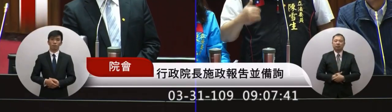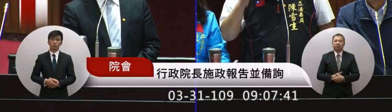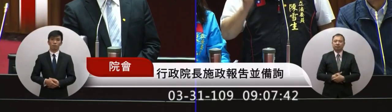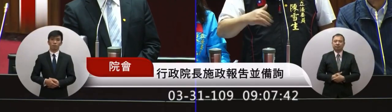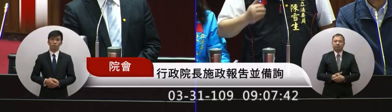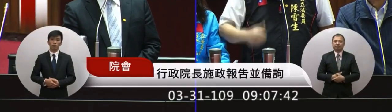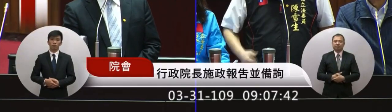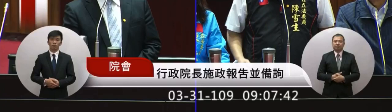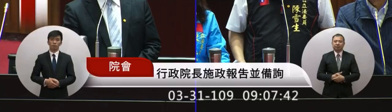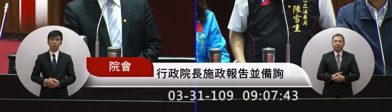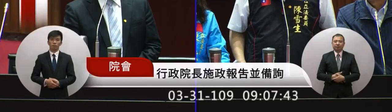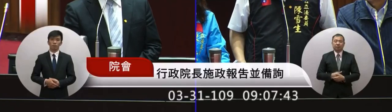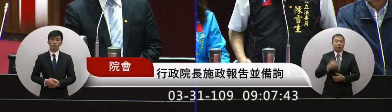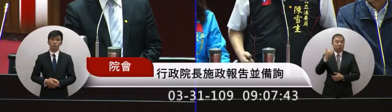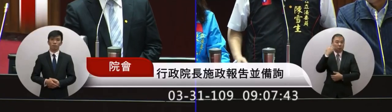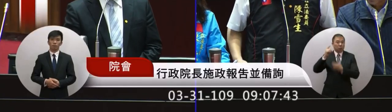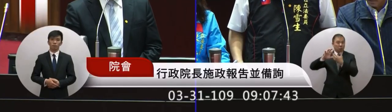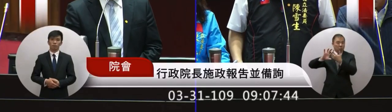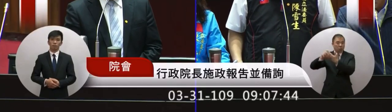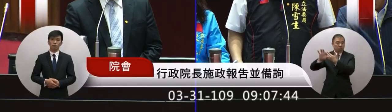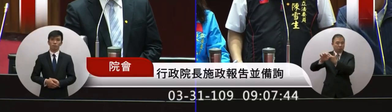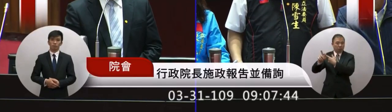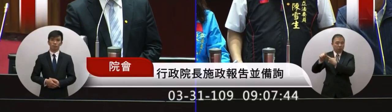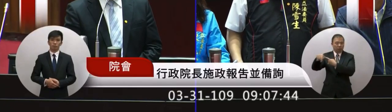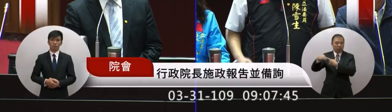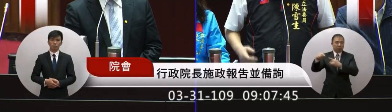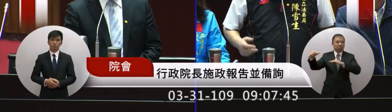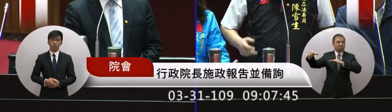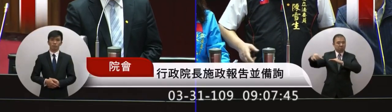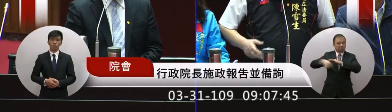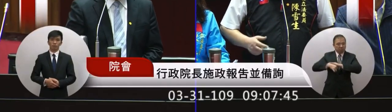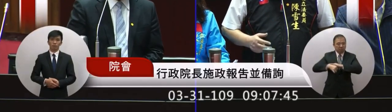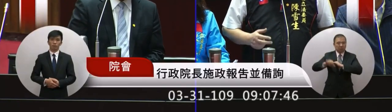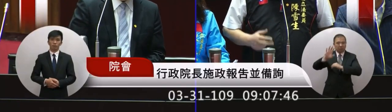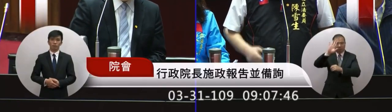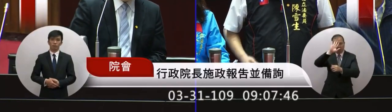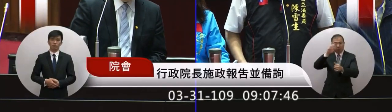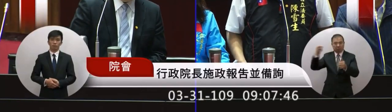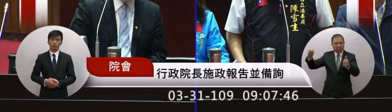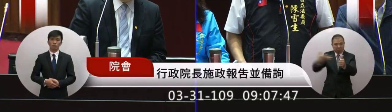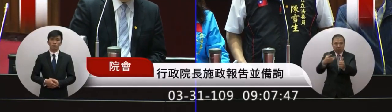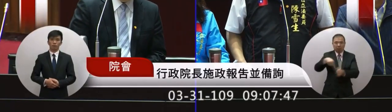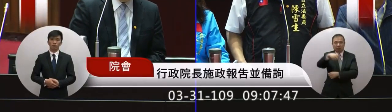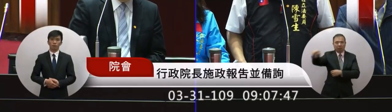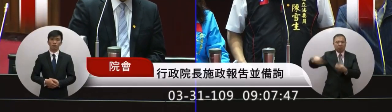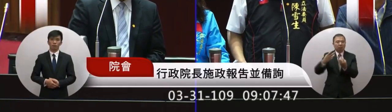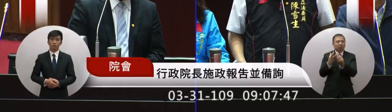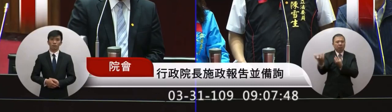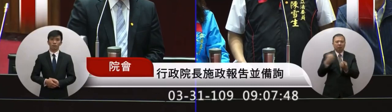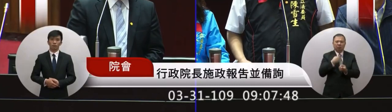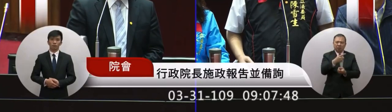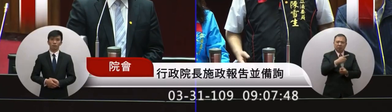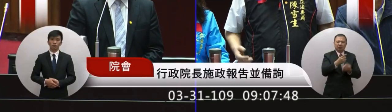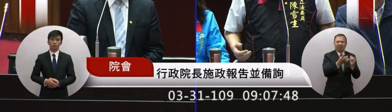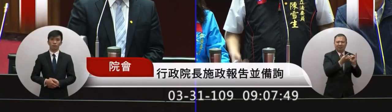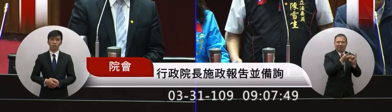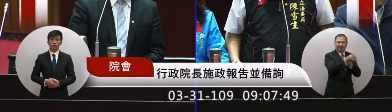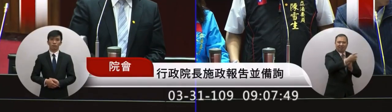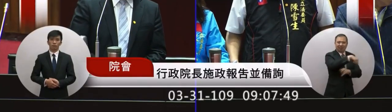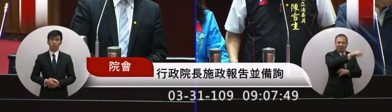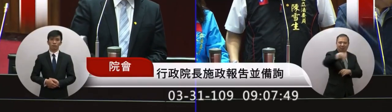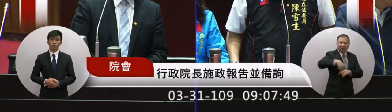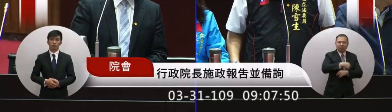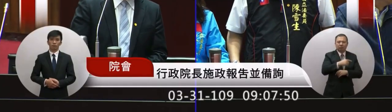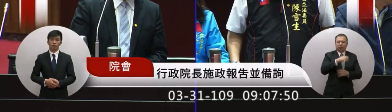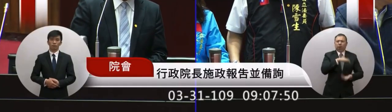外输入的这些确诊案例比较多嘛，那当然我们金马鹏非常的忧心，为什么呢？因为我们离